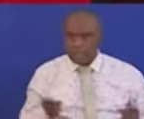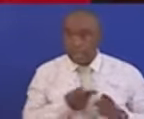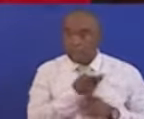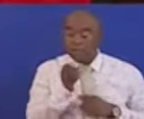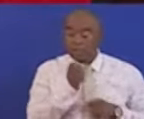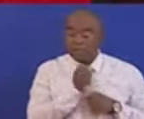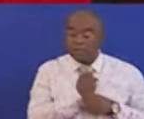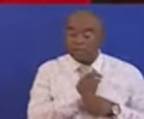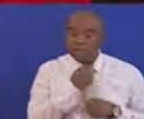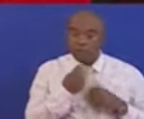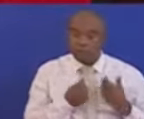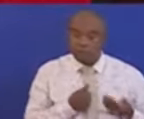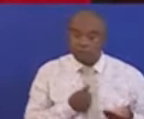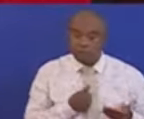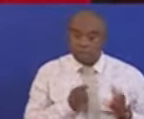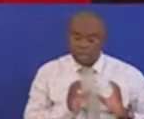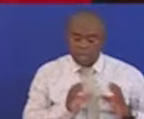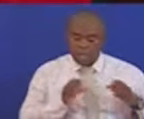hakutatz